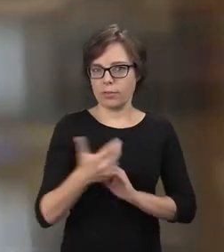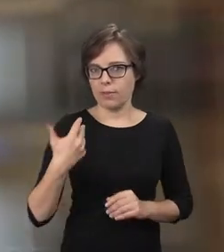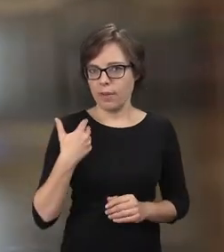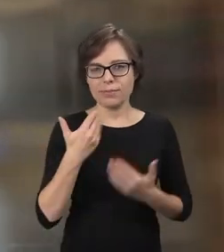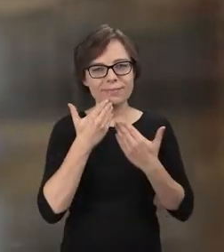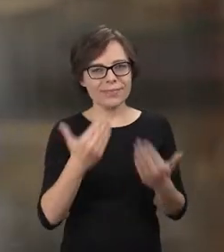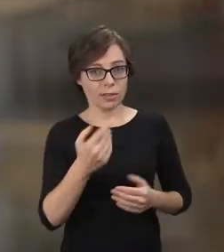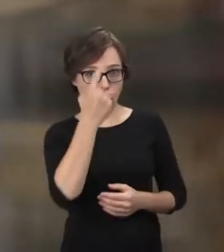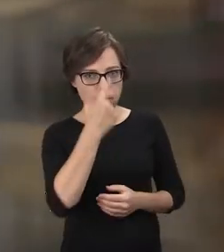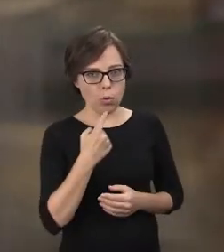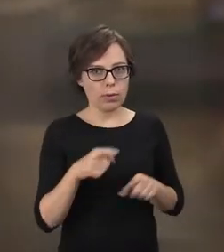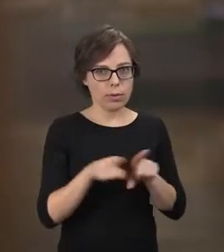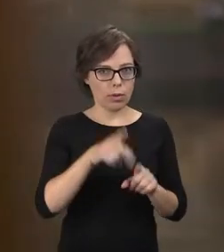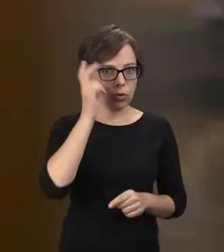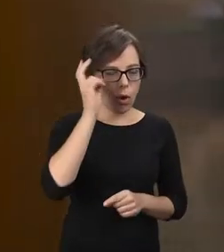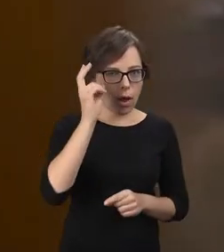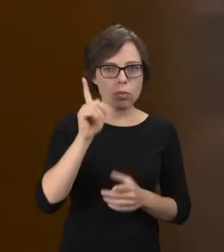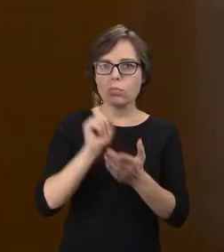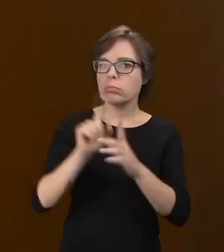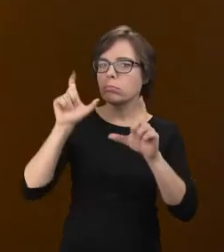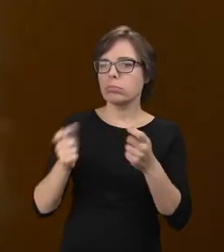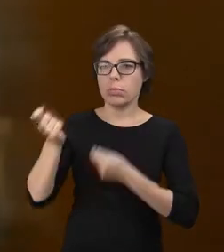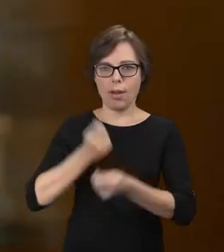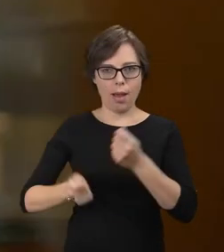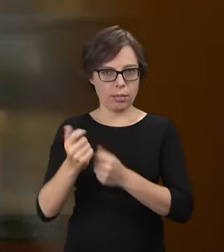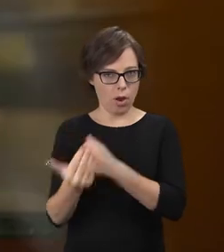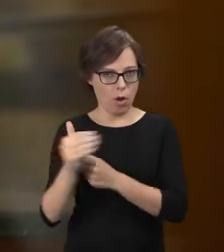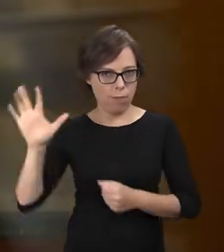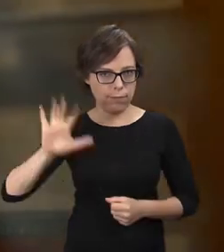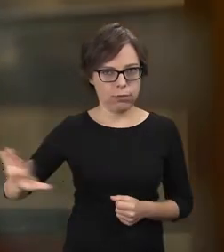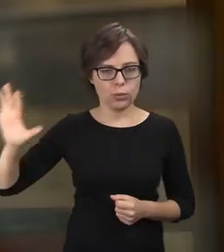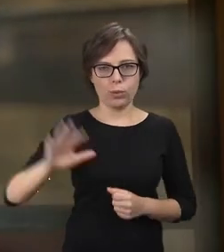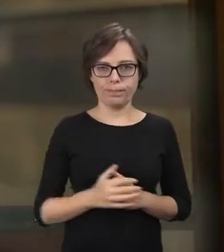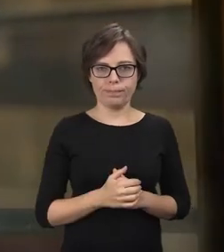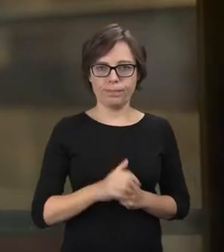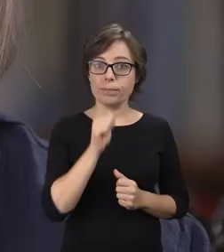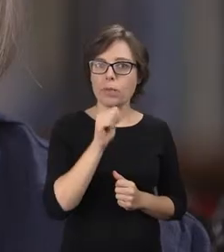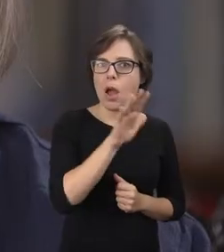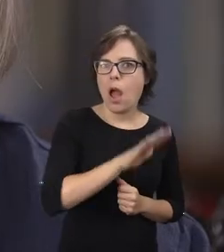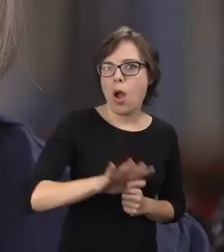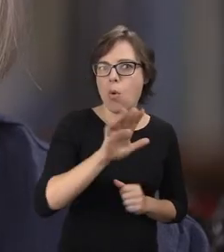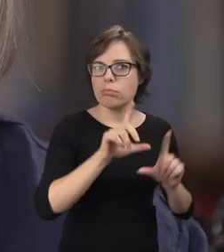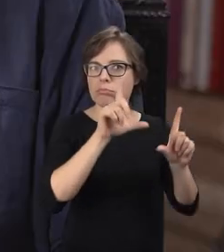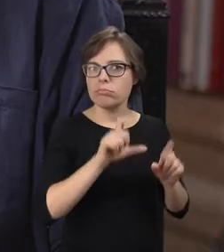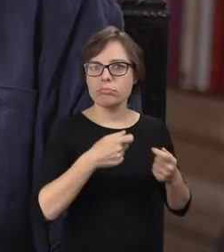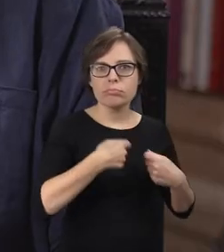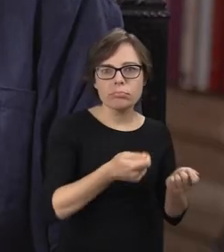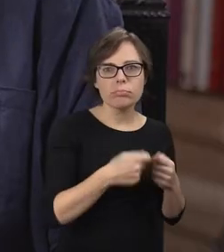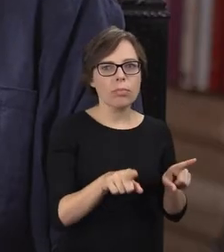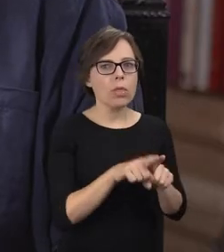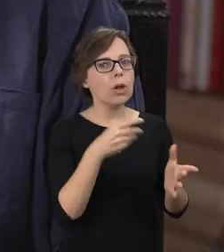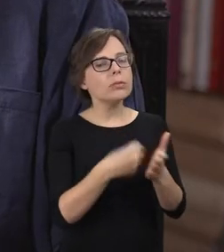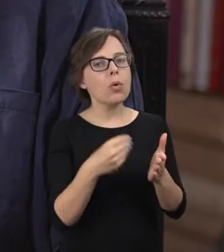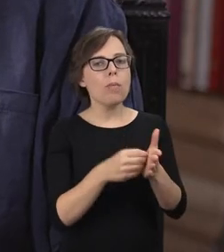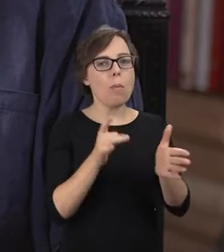Od XVI wieku dzięki Portugalczykom i Holendrom otworzył się szlak handlowy z Dalekim Wschodem. W Europie otworzył się olbrzymi